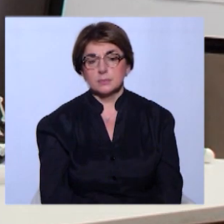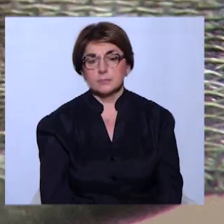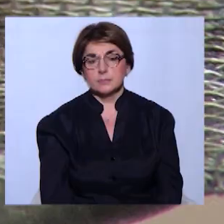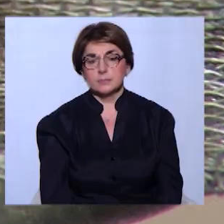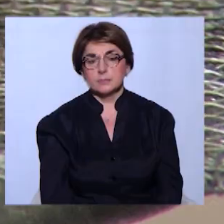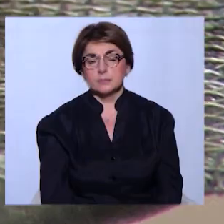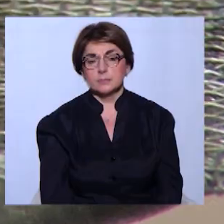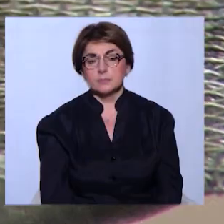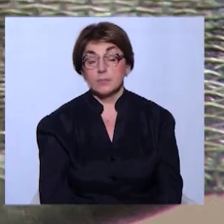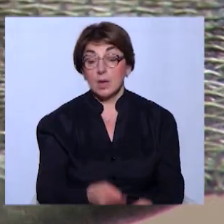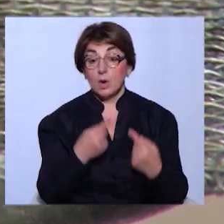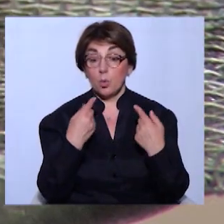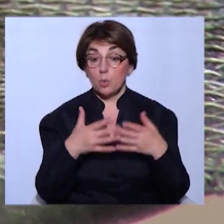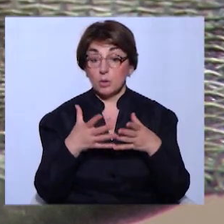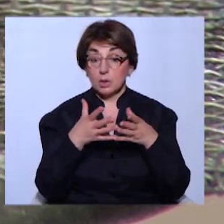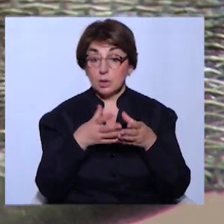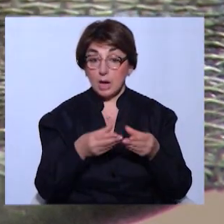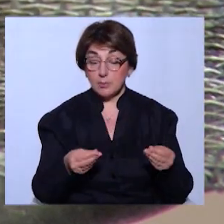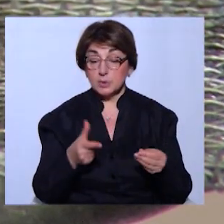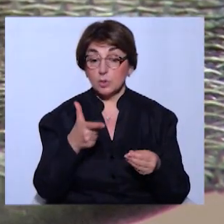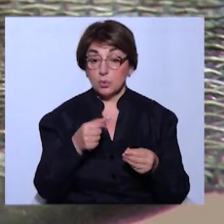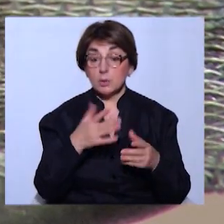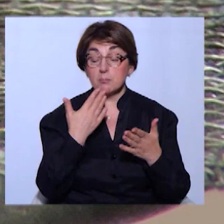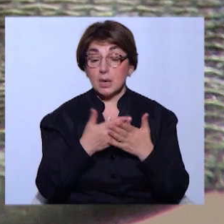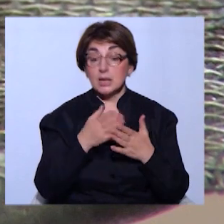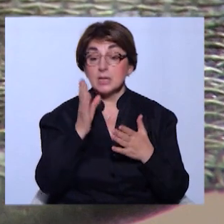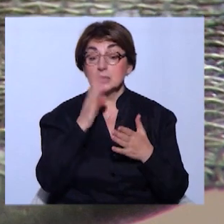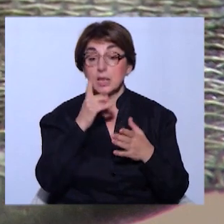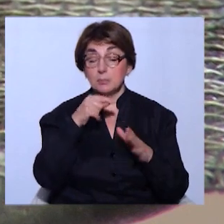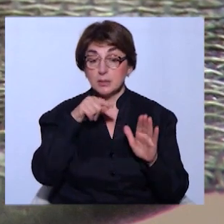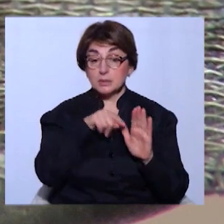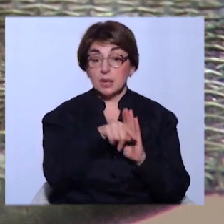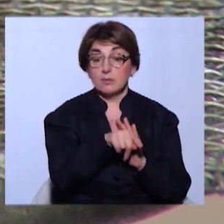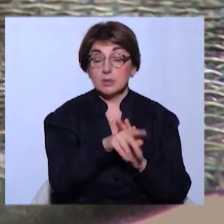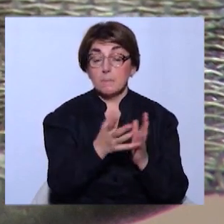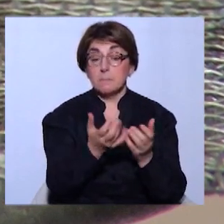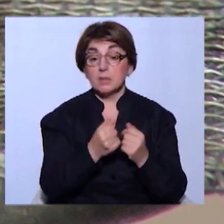ნივთიერება და მას აქვს ლაყე კვერცხის სუნი.